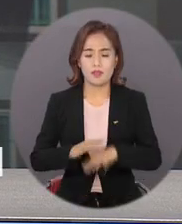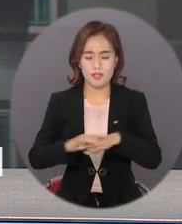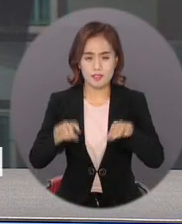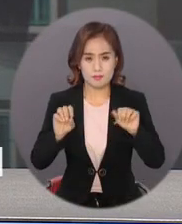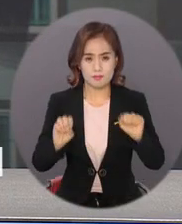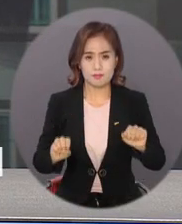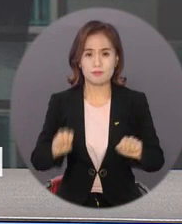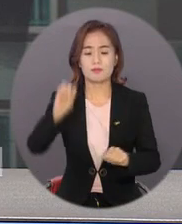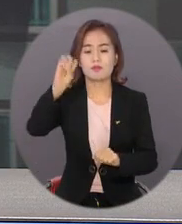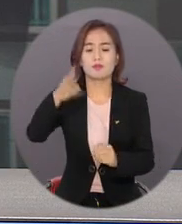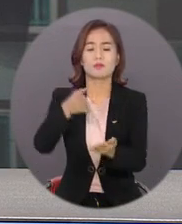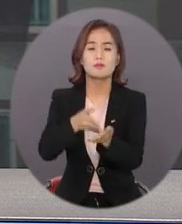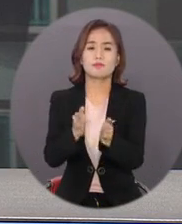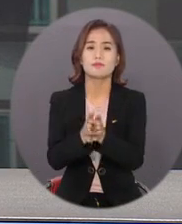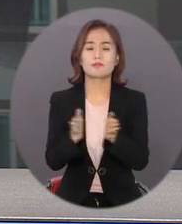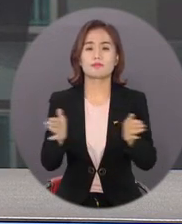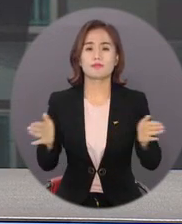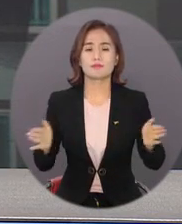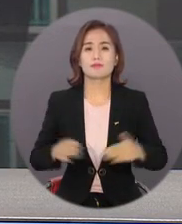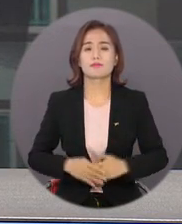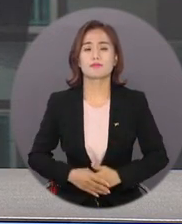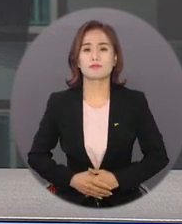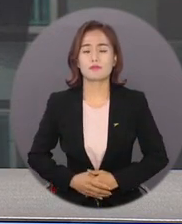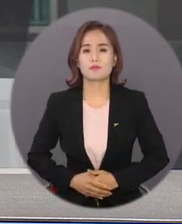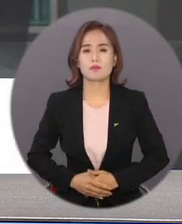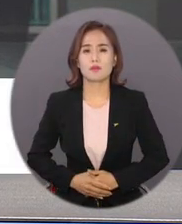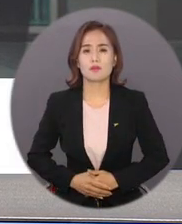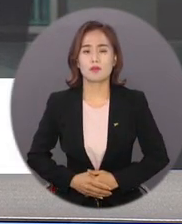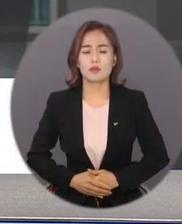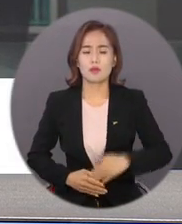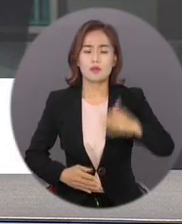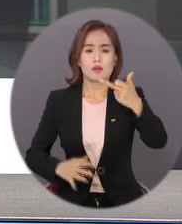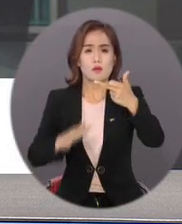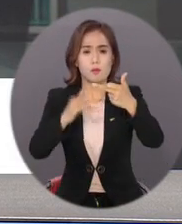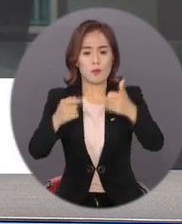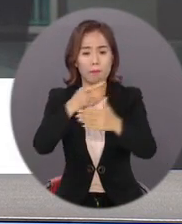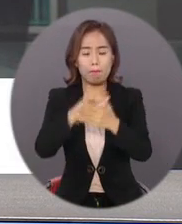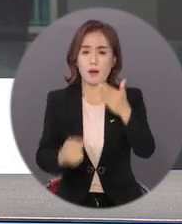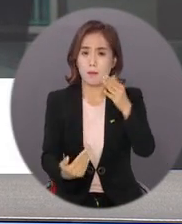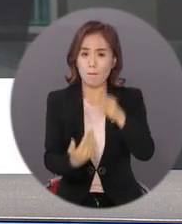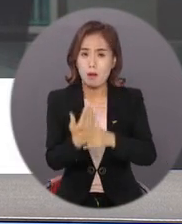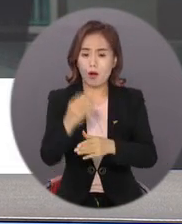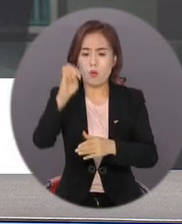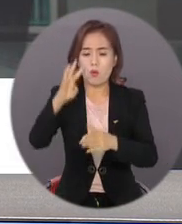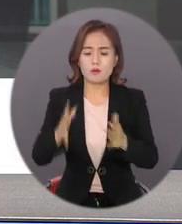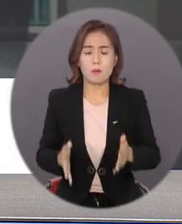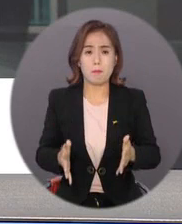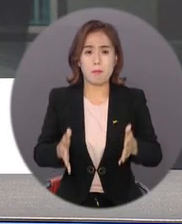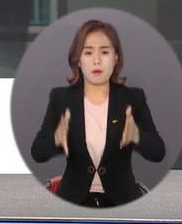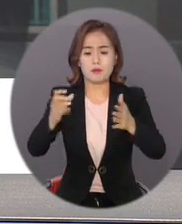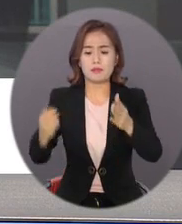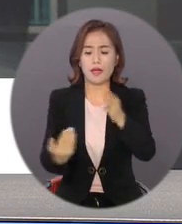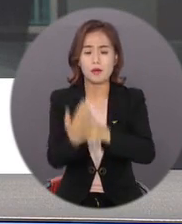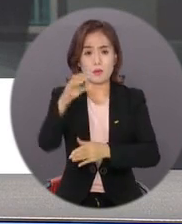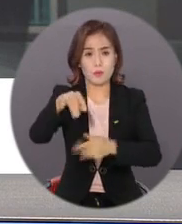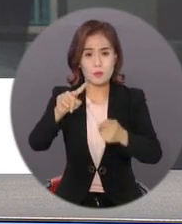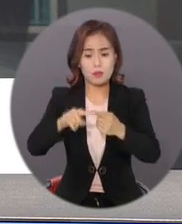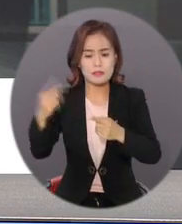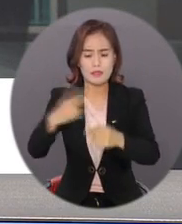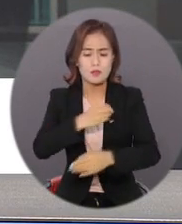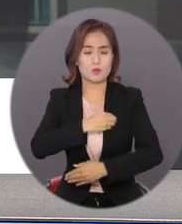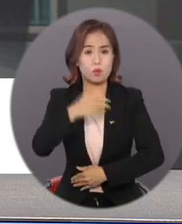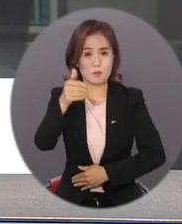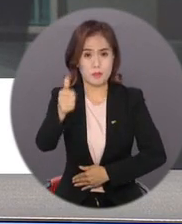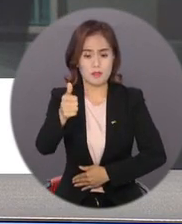여러분 안녕하십니까? 광주 MBC 뉴스데스크입니다. 17명의 사상자가 발생한 광주 학동 4구역 재개발